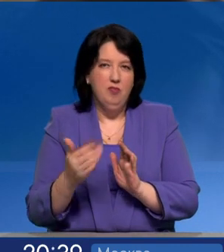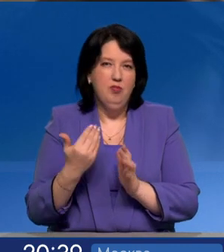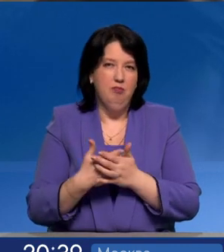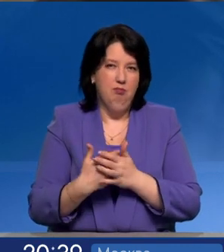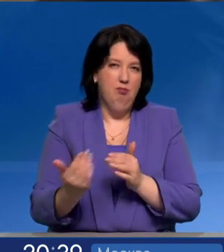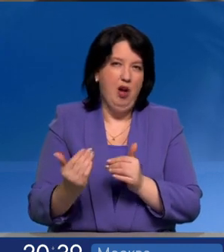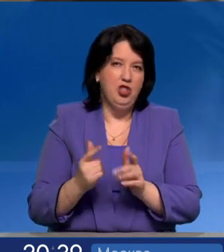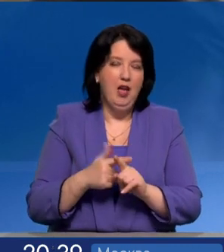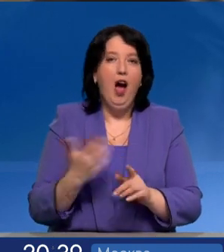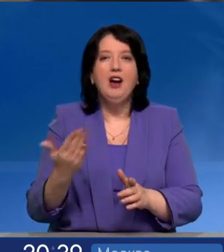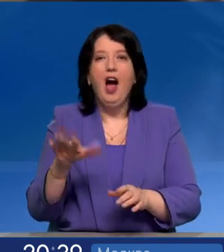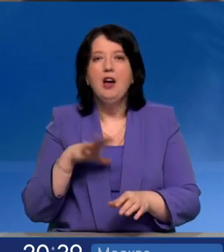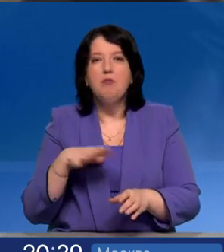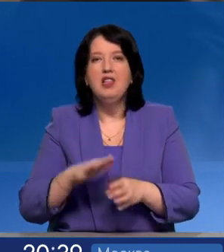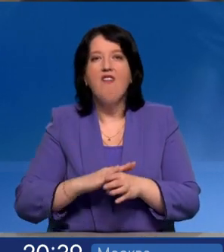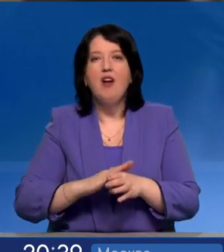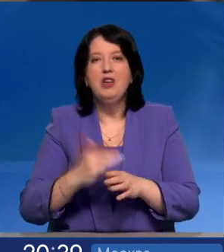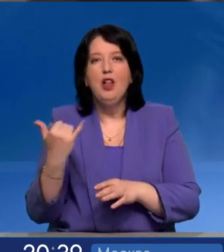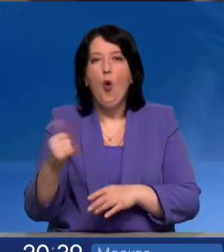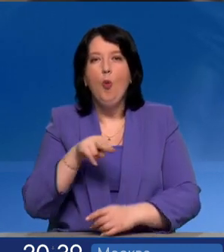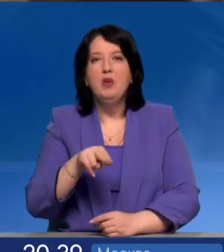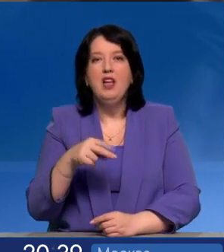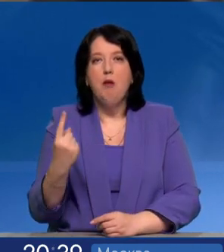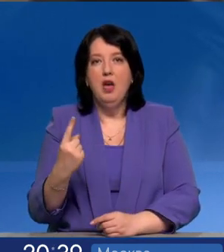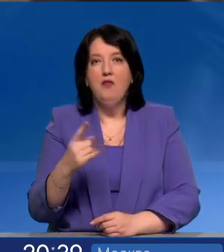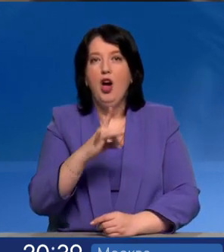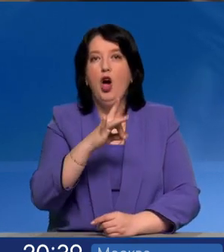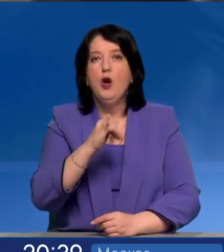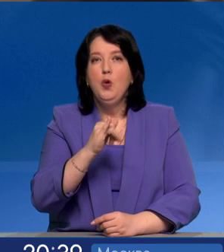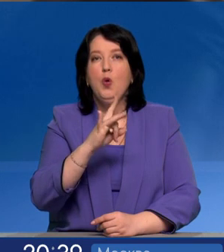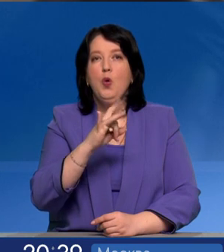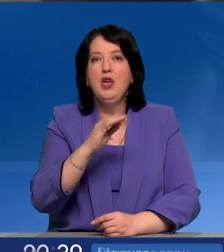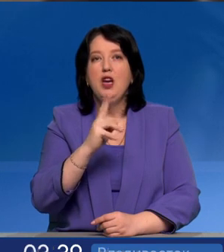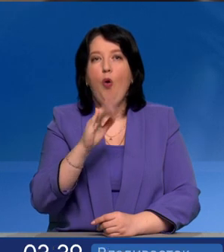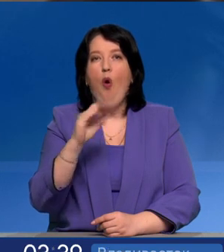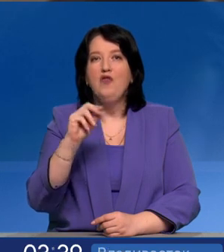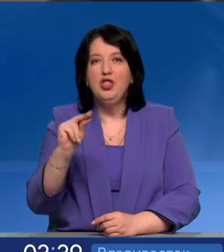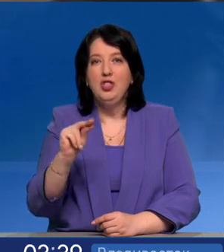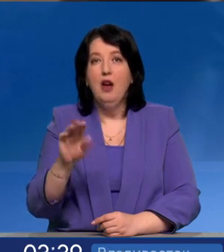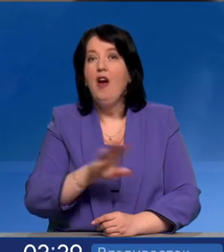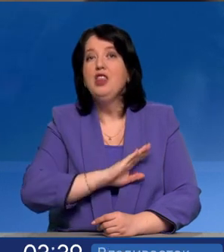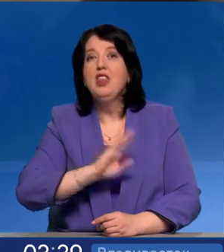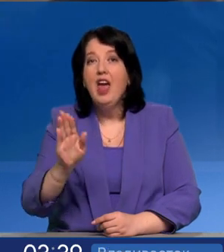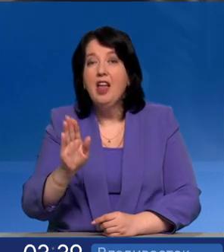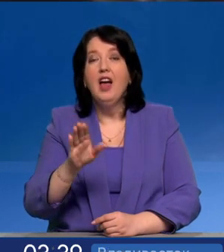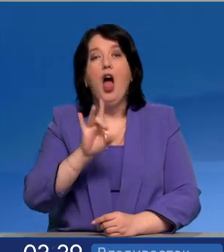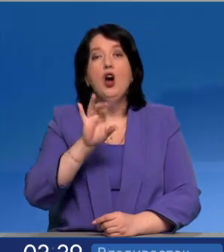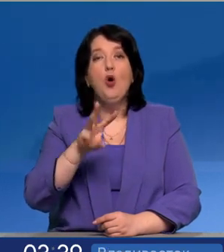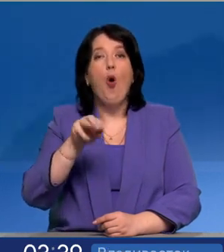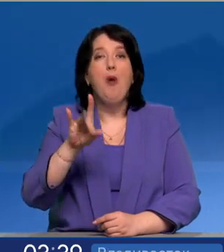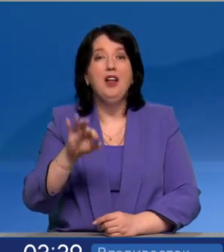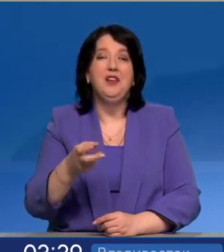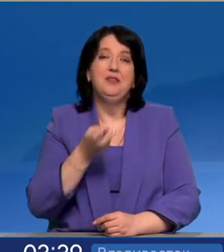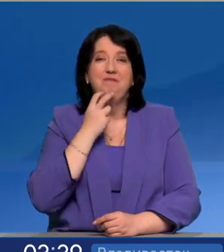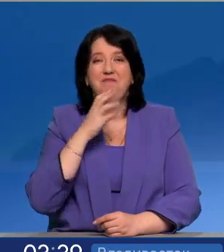что... Какая была фамилия у Петра Первого? Рюрикович. Это вопрос на логику. Нет, Романов.